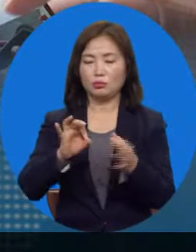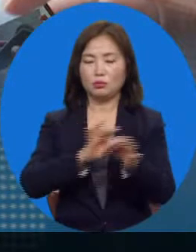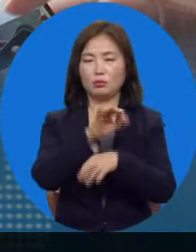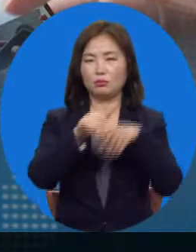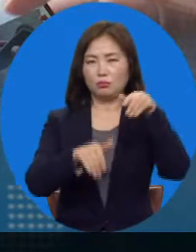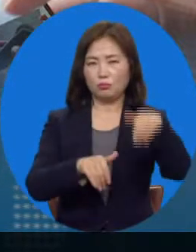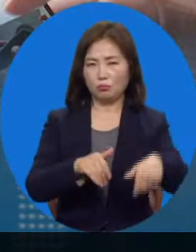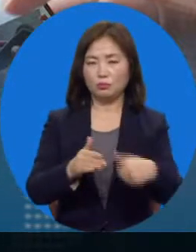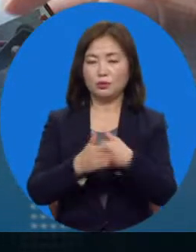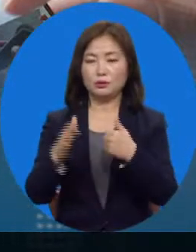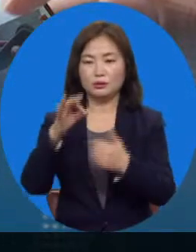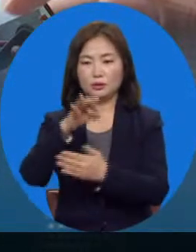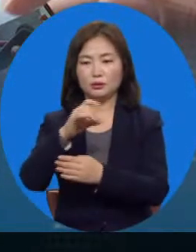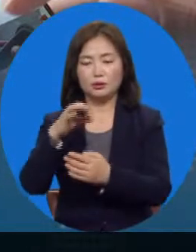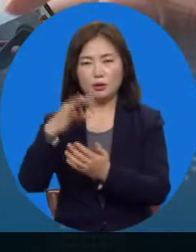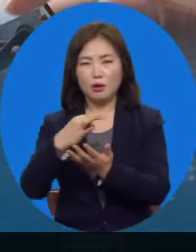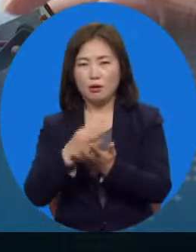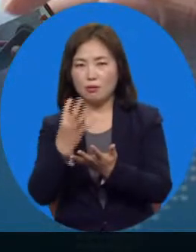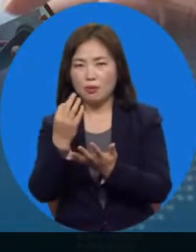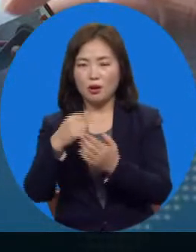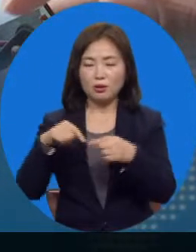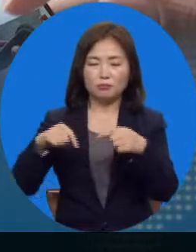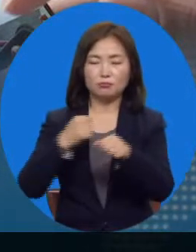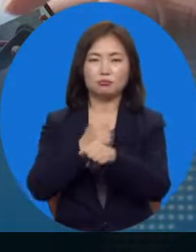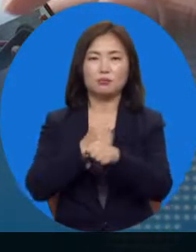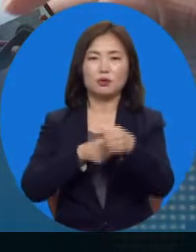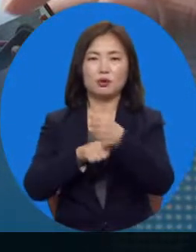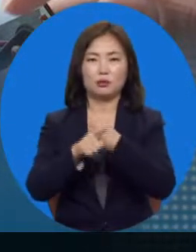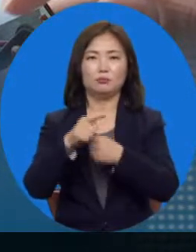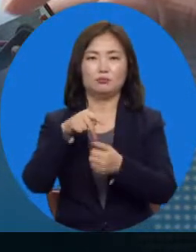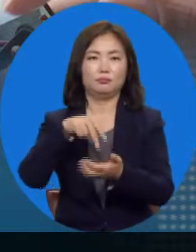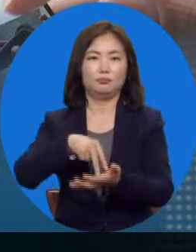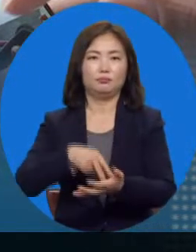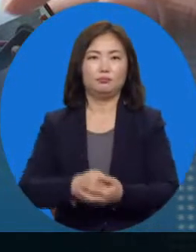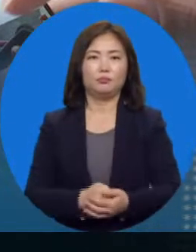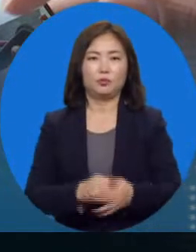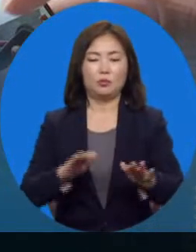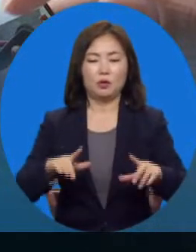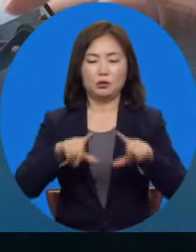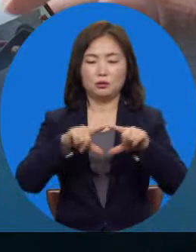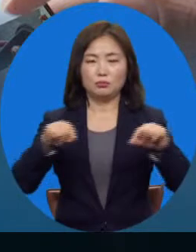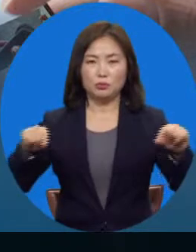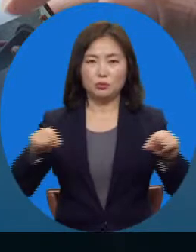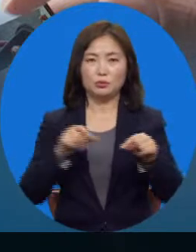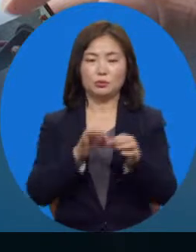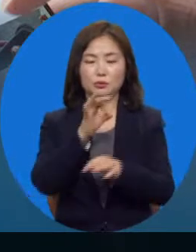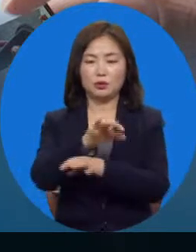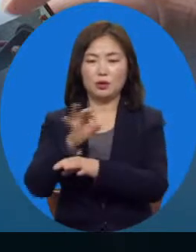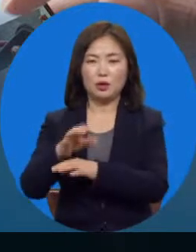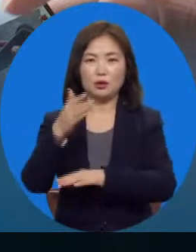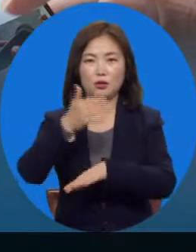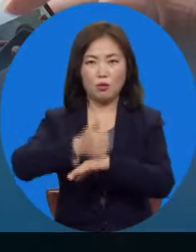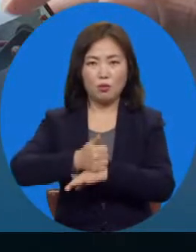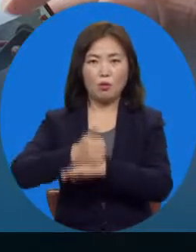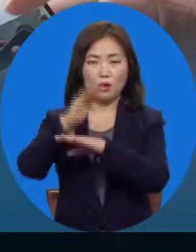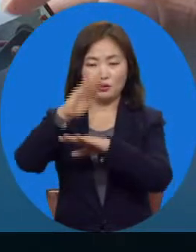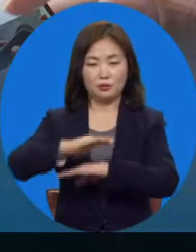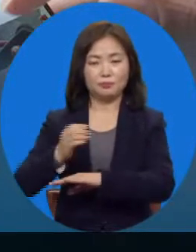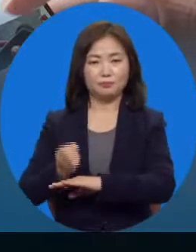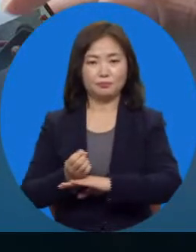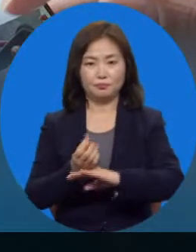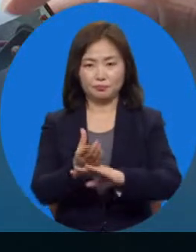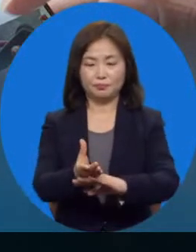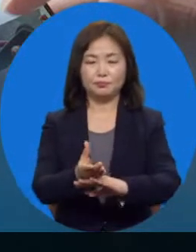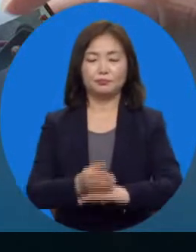경기 탓인지 구입할 때는 가격을 가장 따지는 것으로 나타났습니다. 올해 식품 소비 행태 결과를